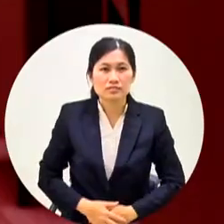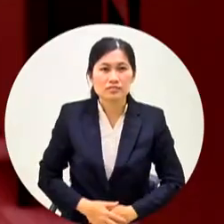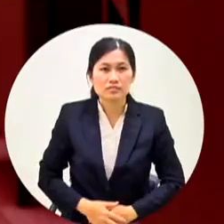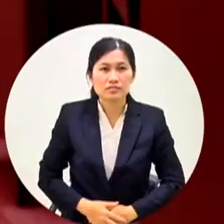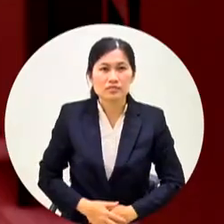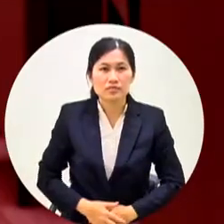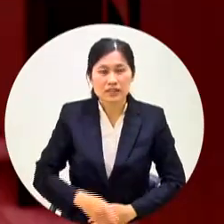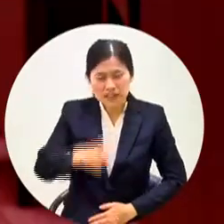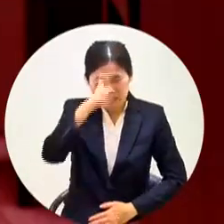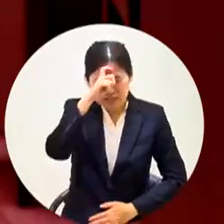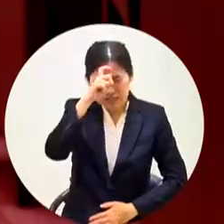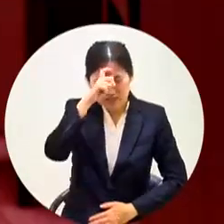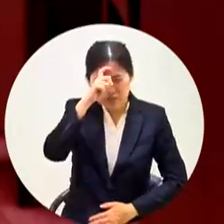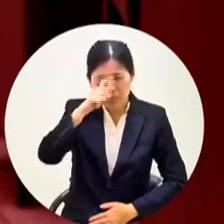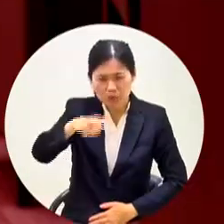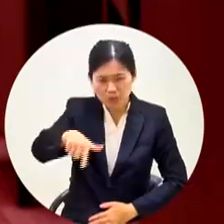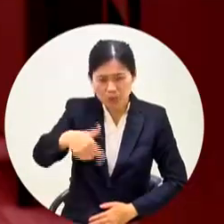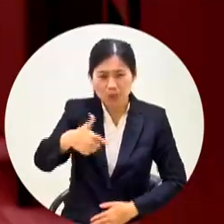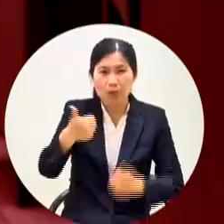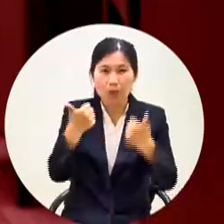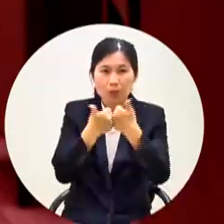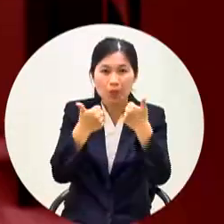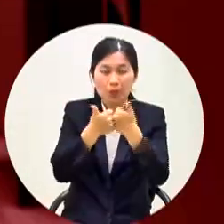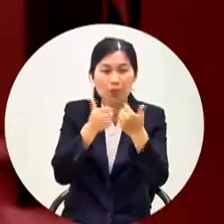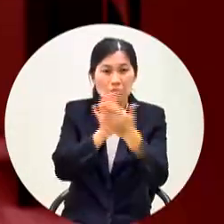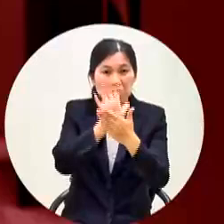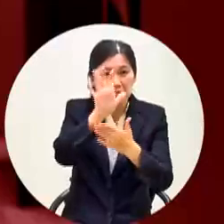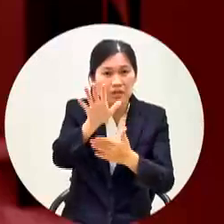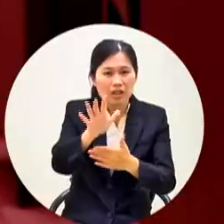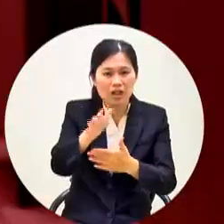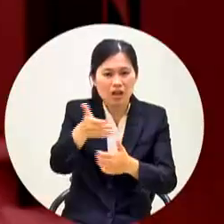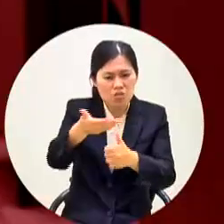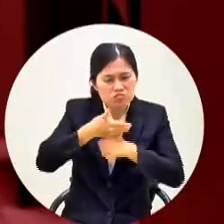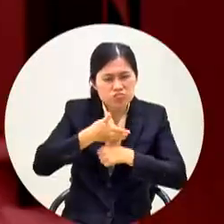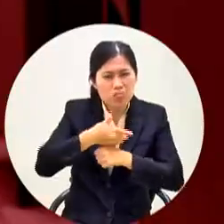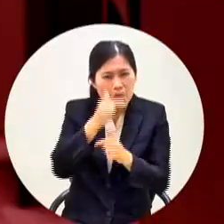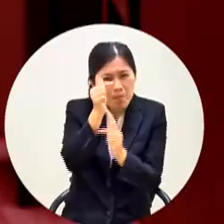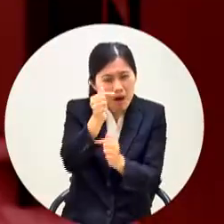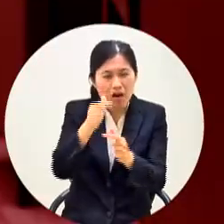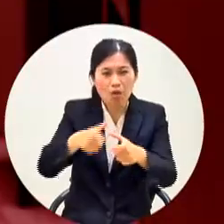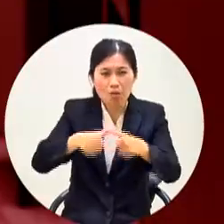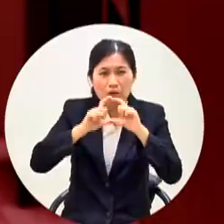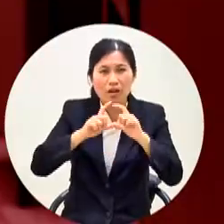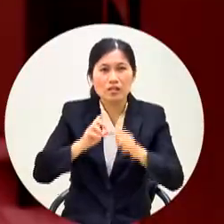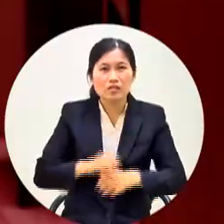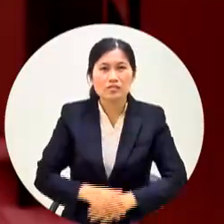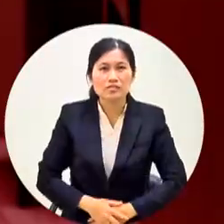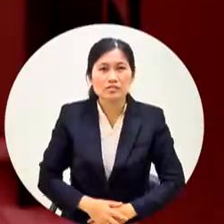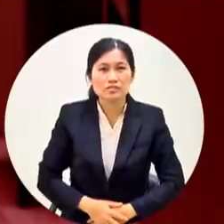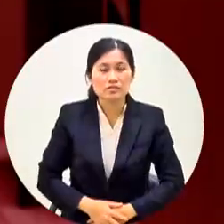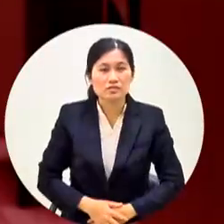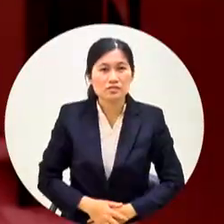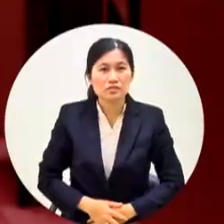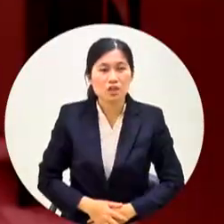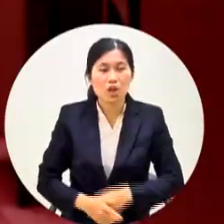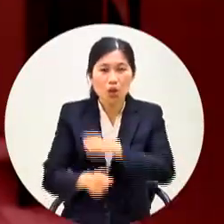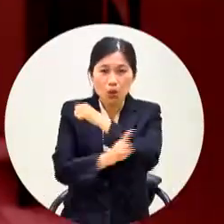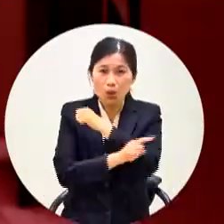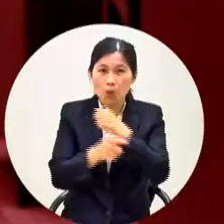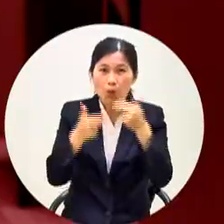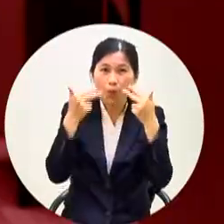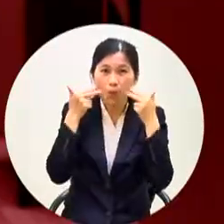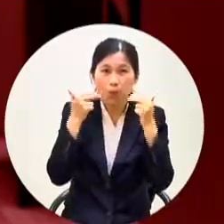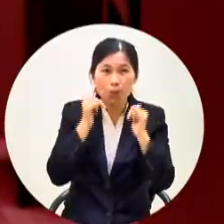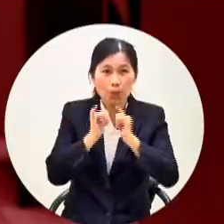希望你在会后给本席一个最完整的一个答案。做一个严明会，严明会，